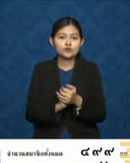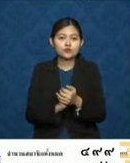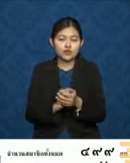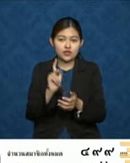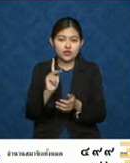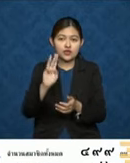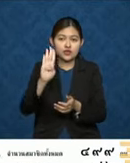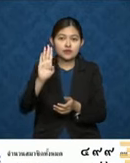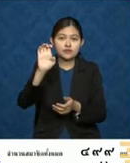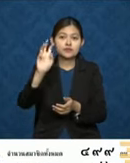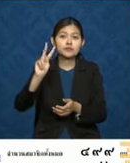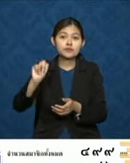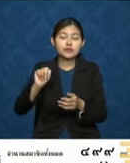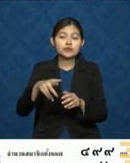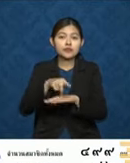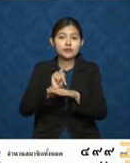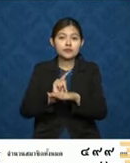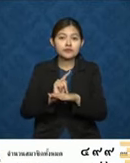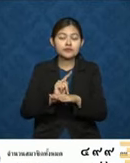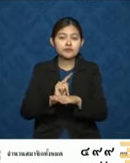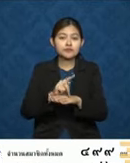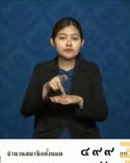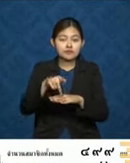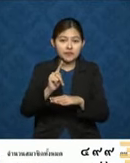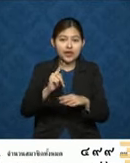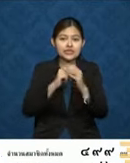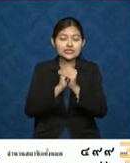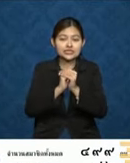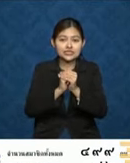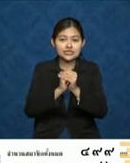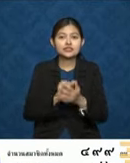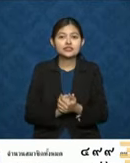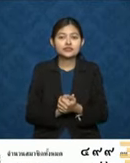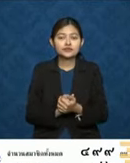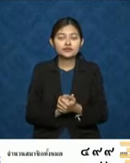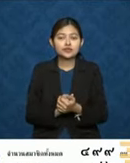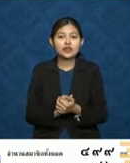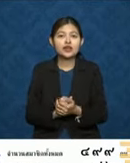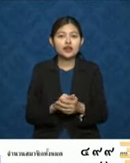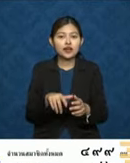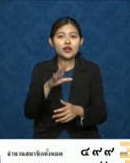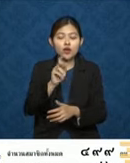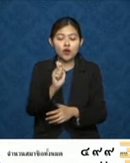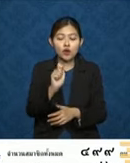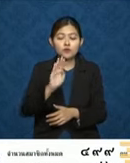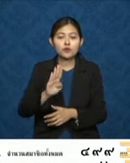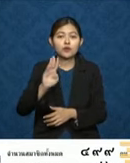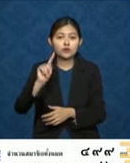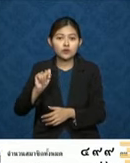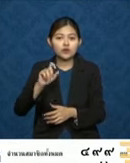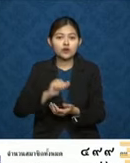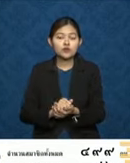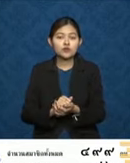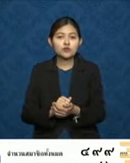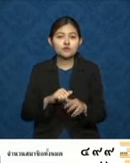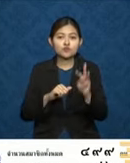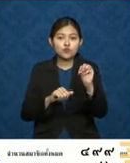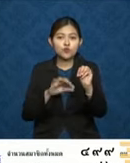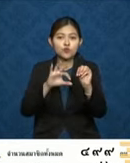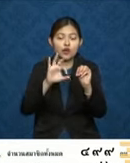อำเภอกบินบุรีจังหวัดปราจีนบุรีเนี่ยได้รับรองเรียนจากท่านเกฤษฎากรสุริยวงศ์นายกองค์การบริหารส่วนตำบลว่าบริเวณหมู่ที่ 9เนี่ย